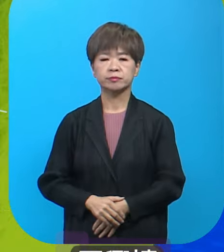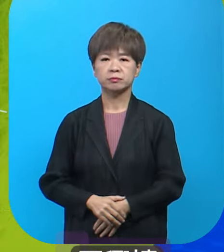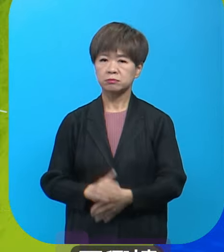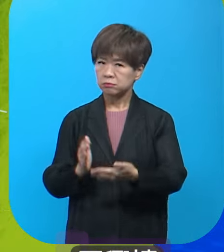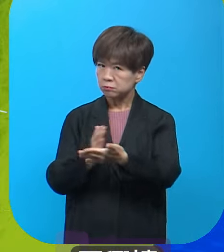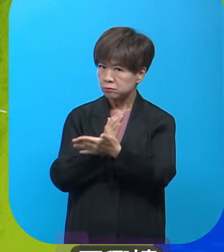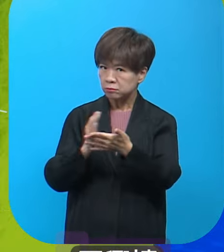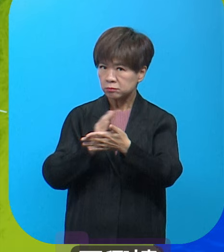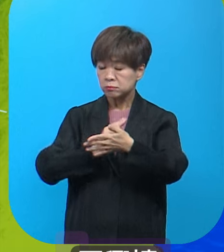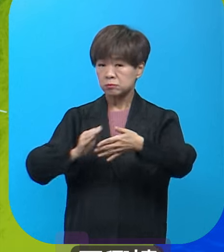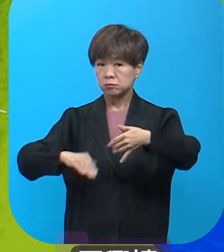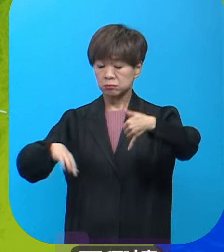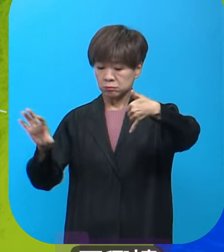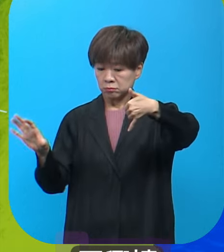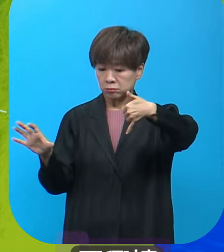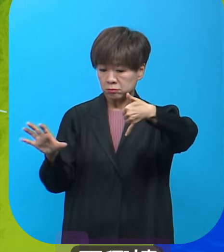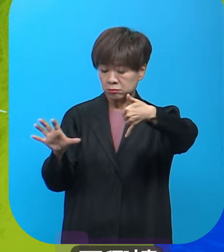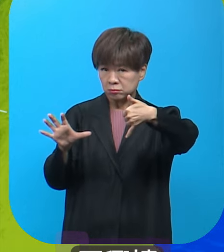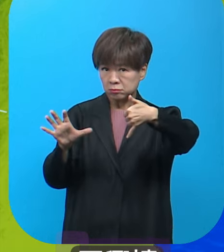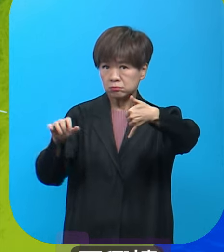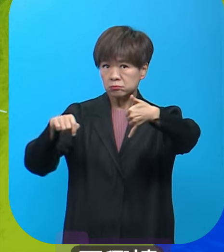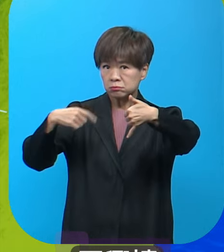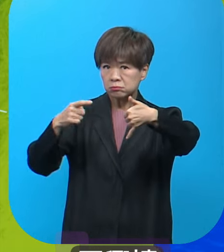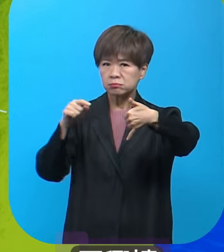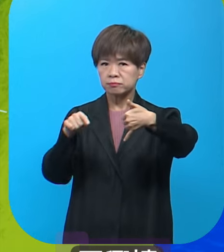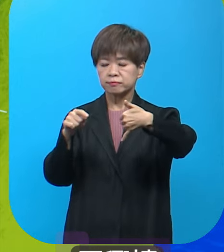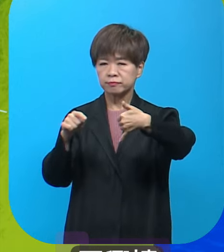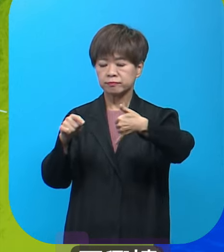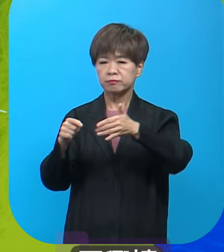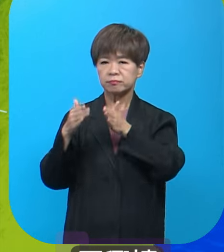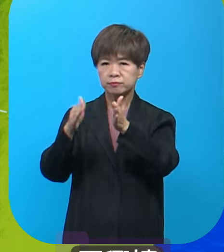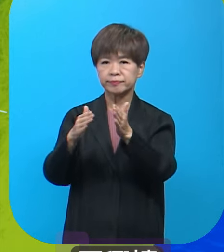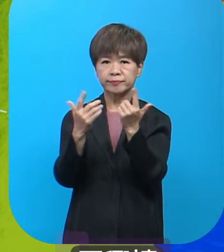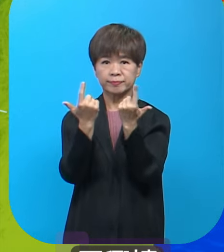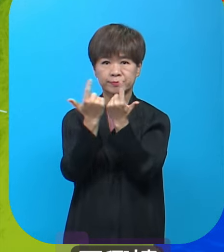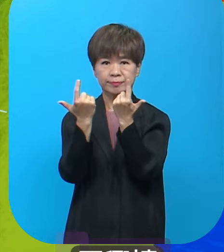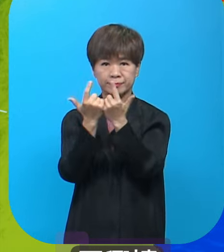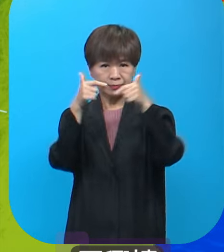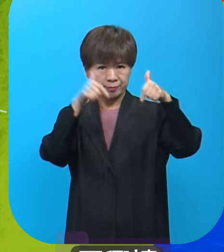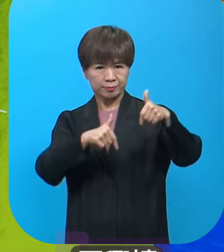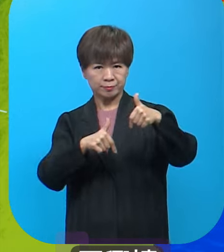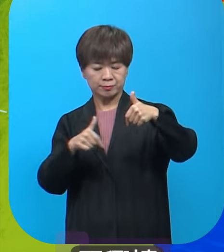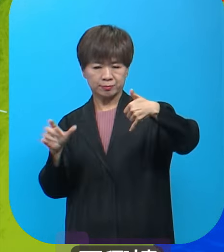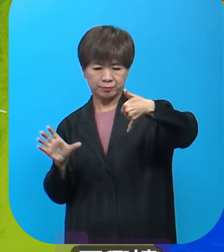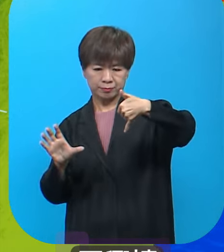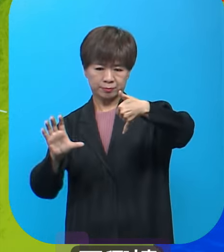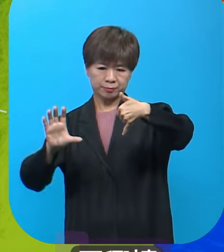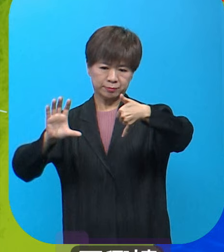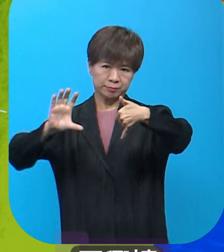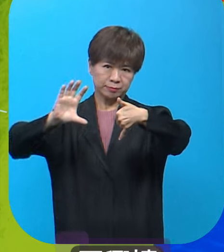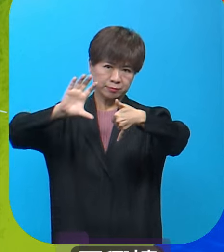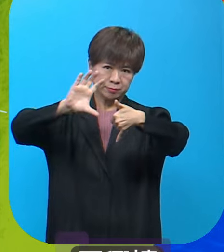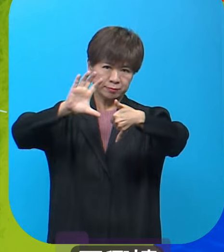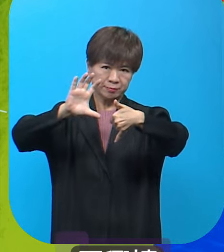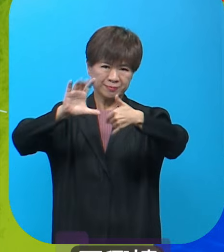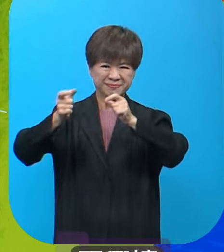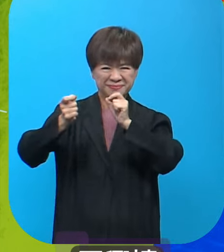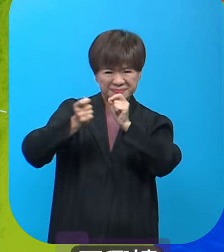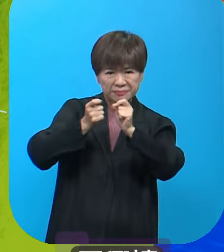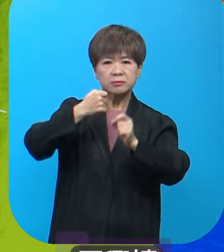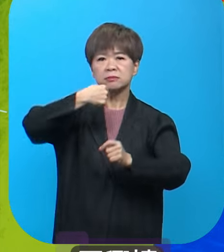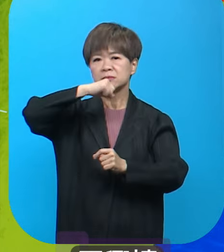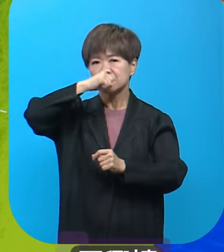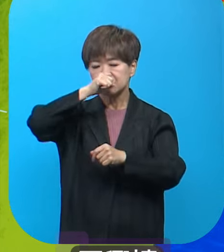估台风接下来将会由比较北北西的方向逐渐往西北转向移动，离台湾越来越接